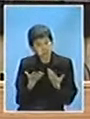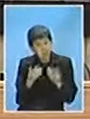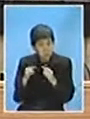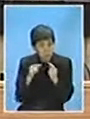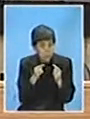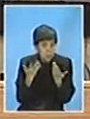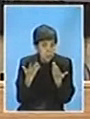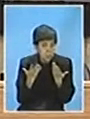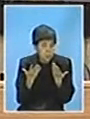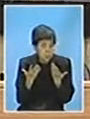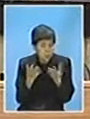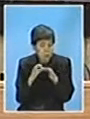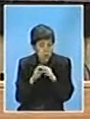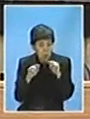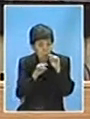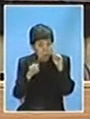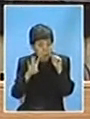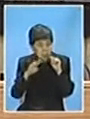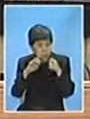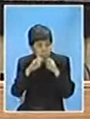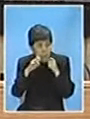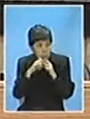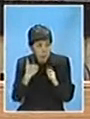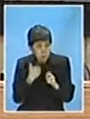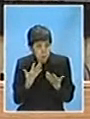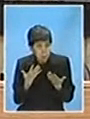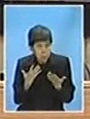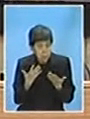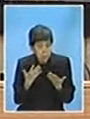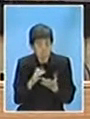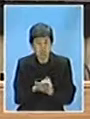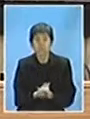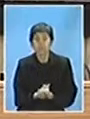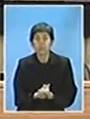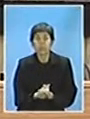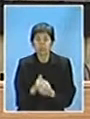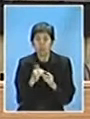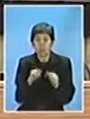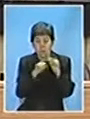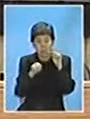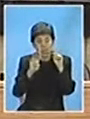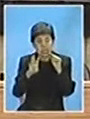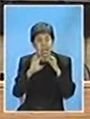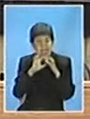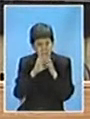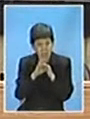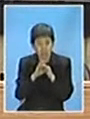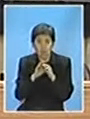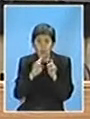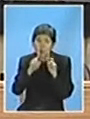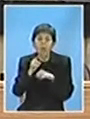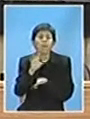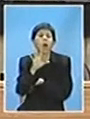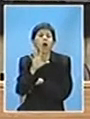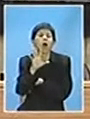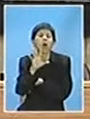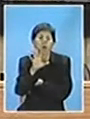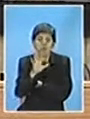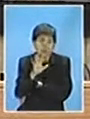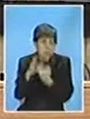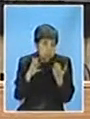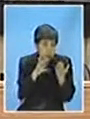งกับวรรค4มั้ยคะไม่ขัดแย้งนะคะเพราะว่าวรรค4นั้นพูดถึงเฉพาะอนุ5ไม่ขัดแย้งน